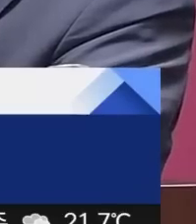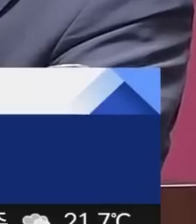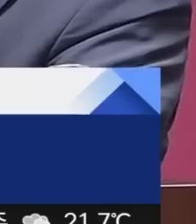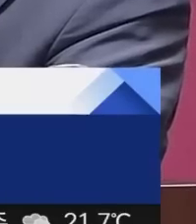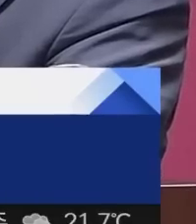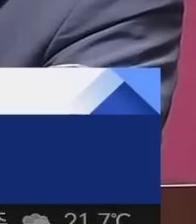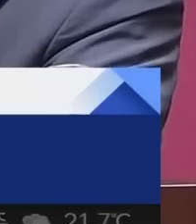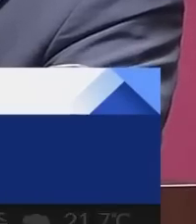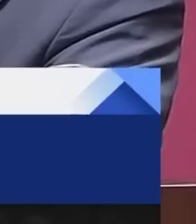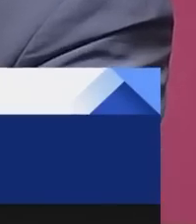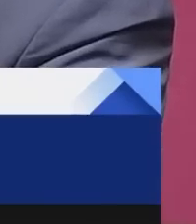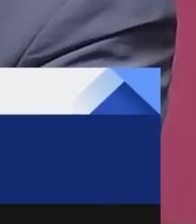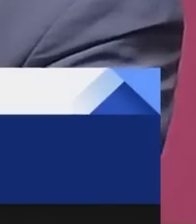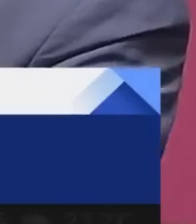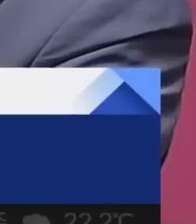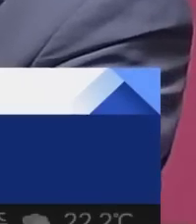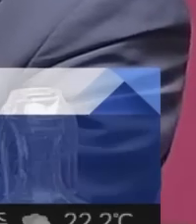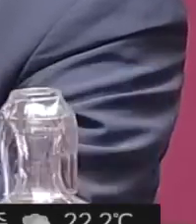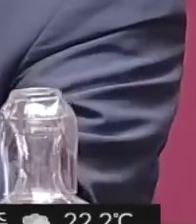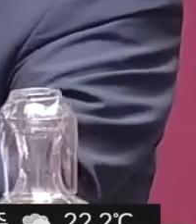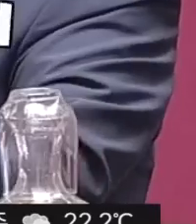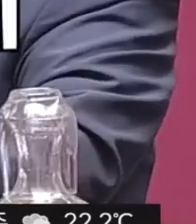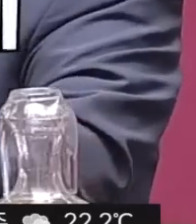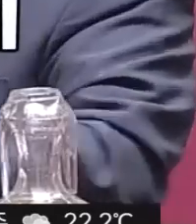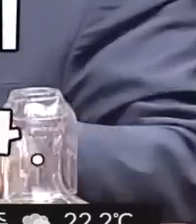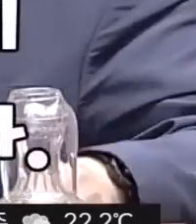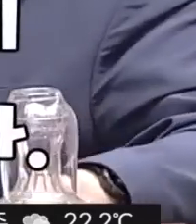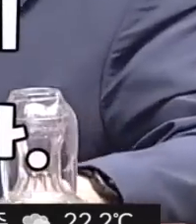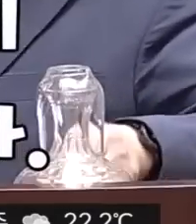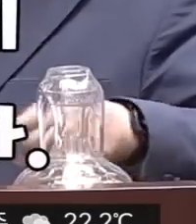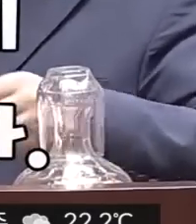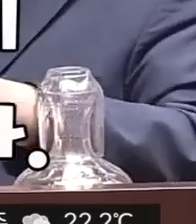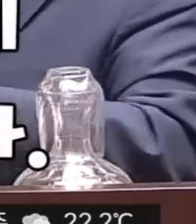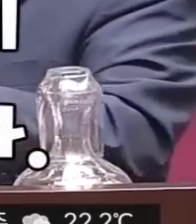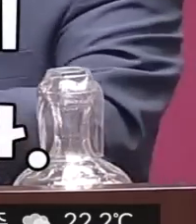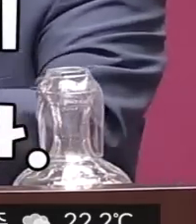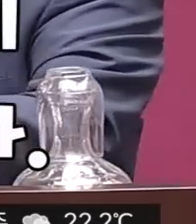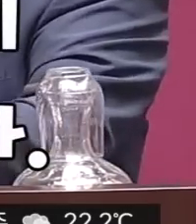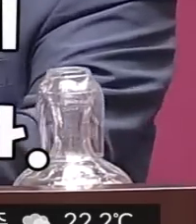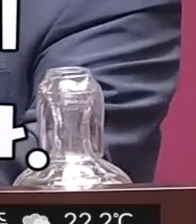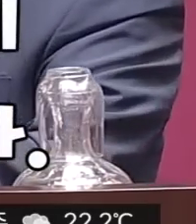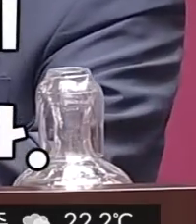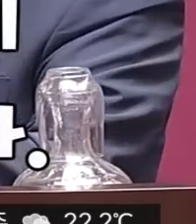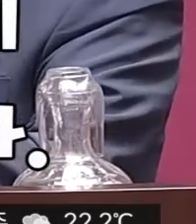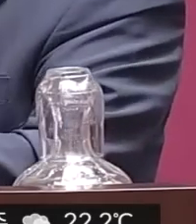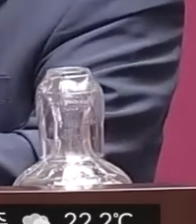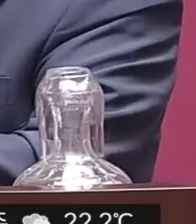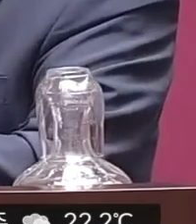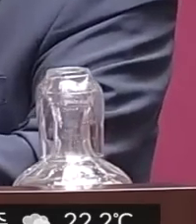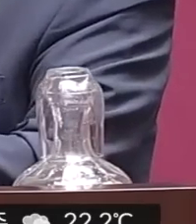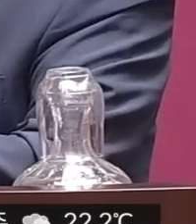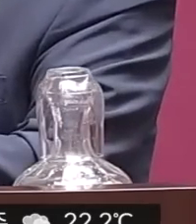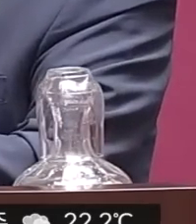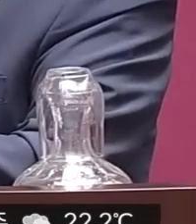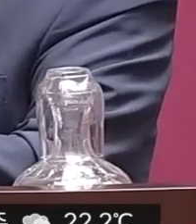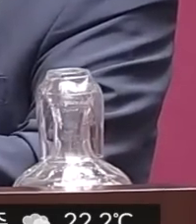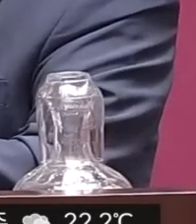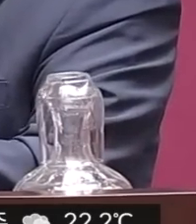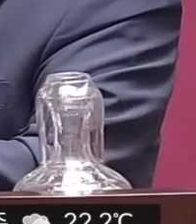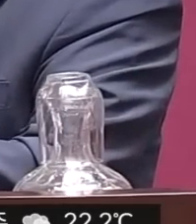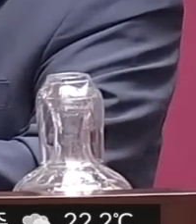할 수 있습니까? 들어가 주세요. 의원님께서 말씀하시는 게 국민을 오도하는 발언이십니다. 전혀 오도